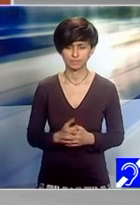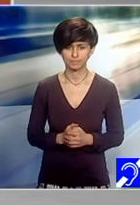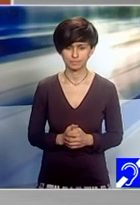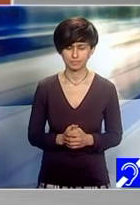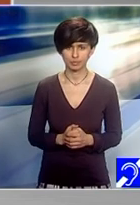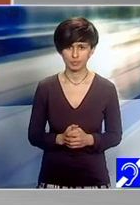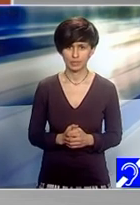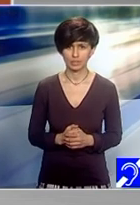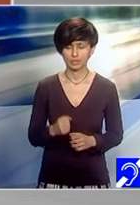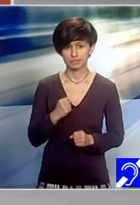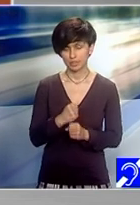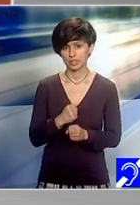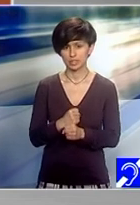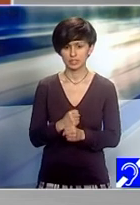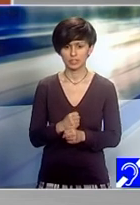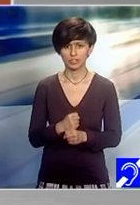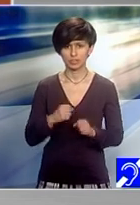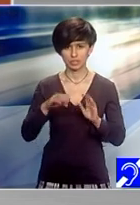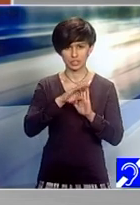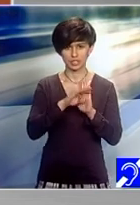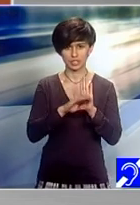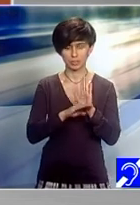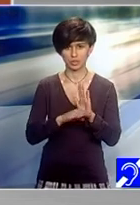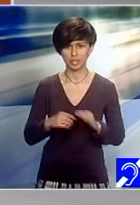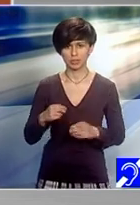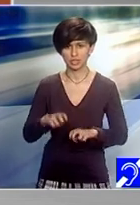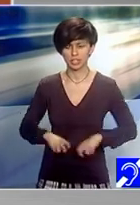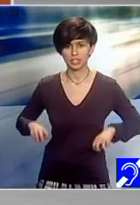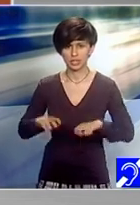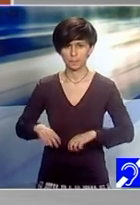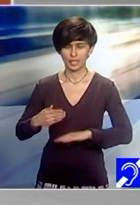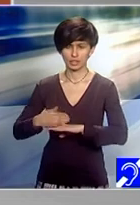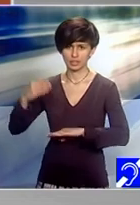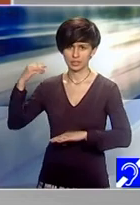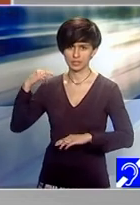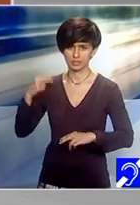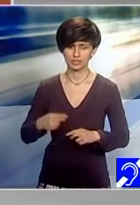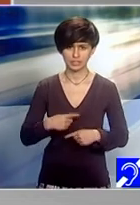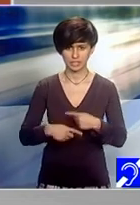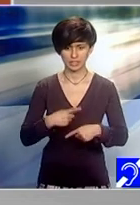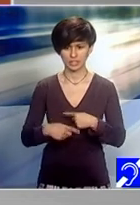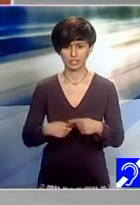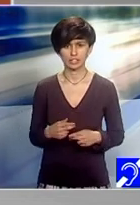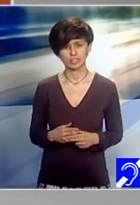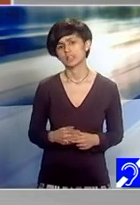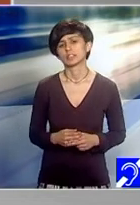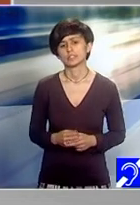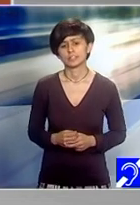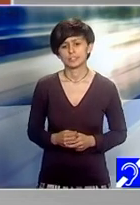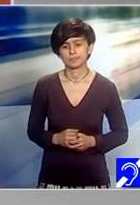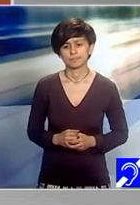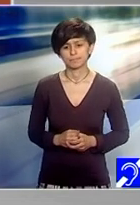așa cum spuneam, a făcut parte din acest program de screening pentru cancerul de col uterin, finanțat din granturi norvegiene.